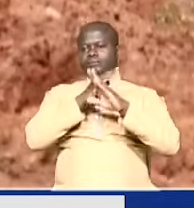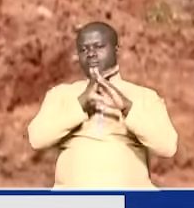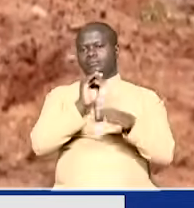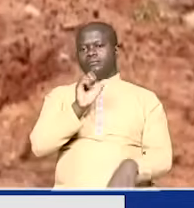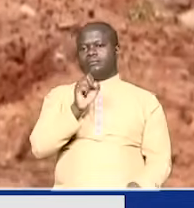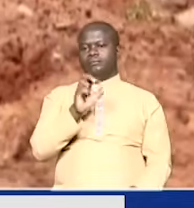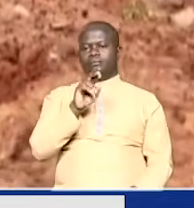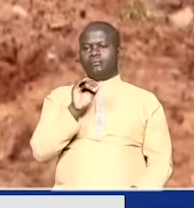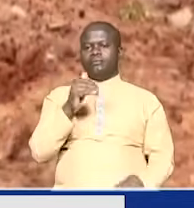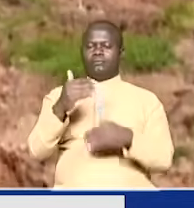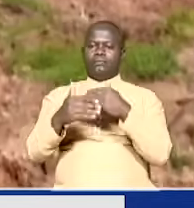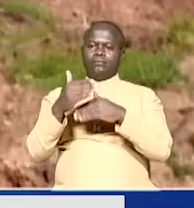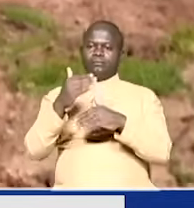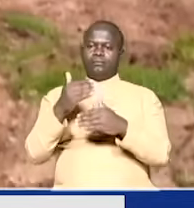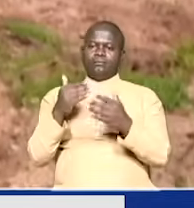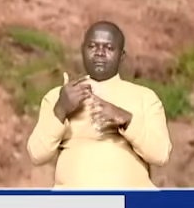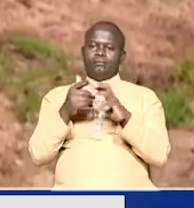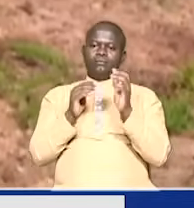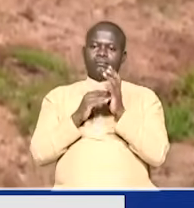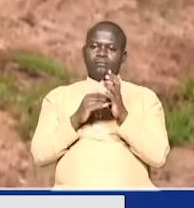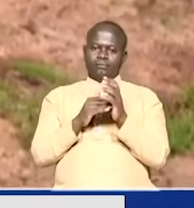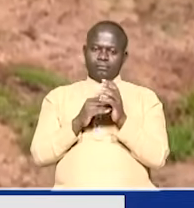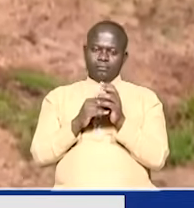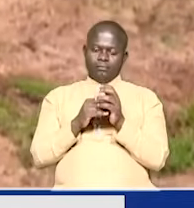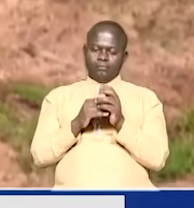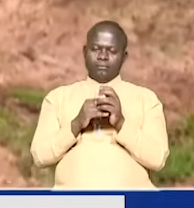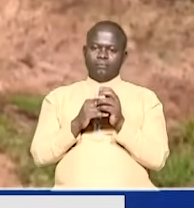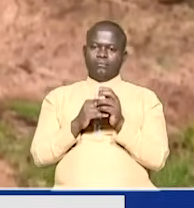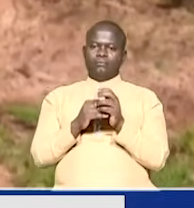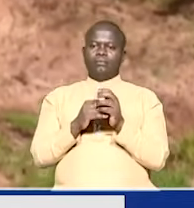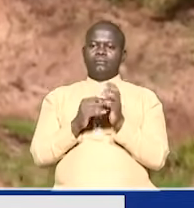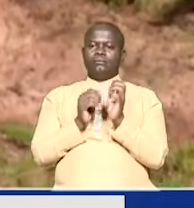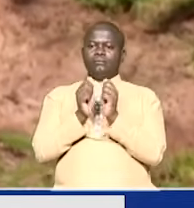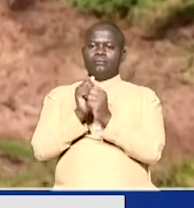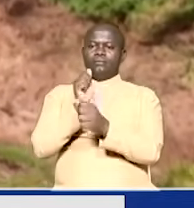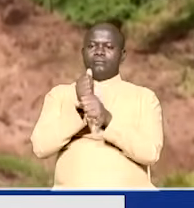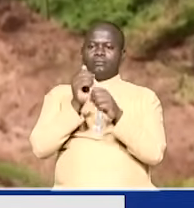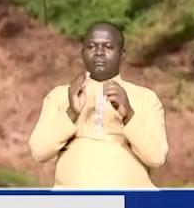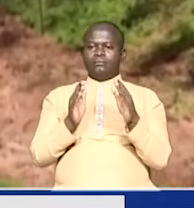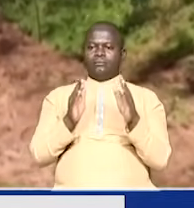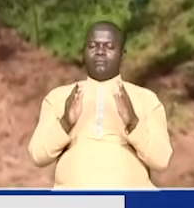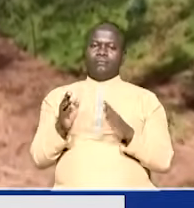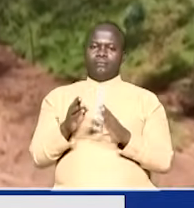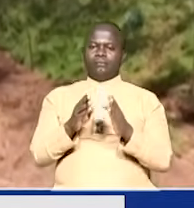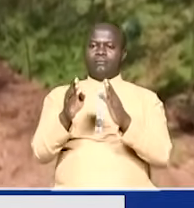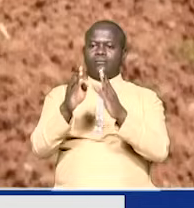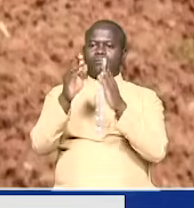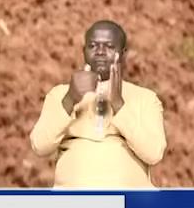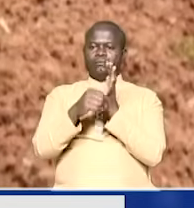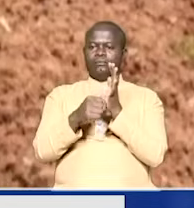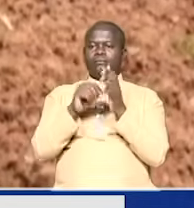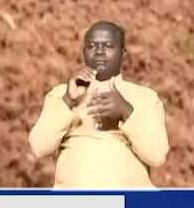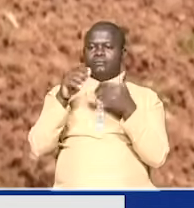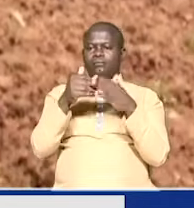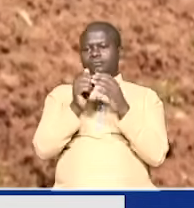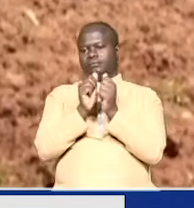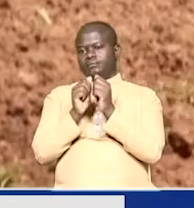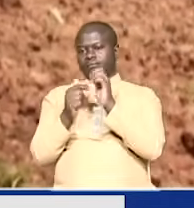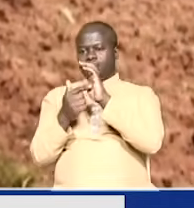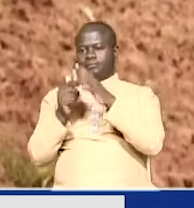nkengero z'igishanga ariko noneho n'abakora umuhanda nabo ikibazo baraberetse aho